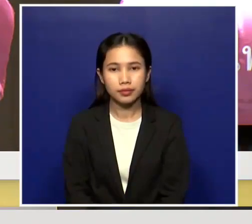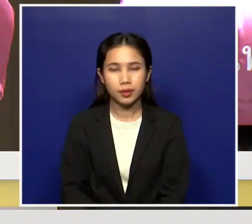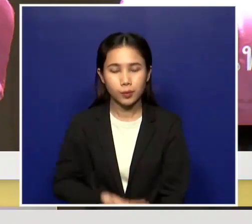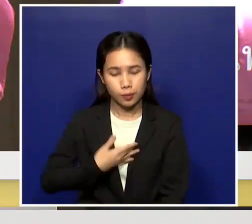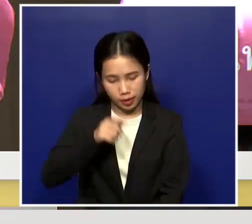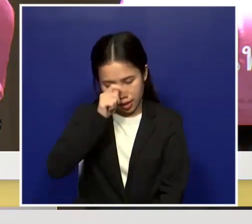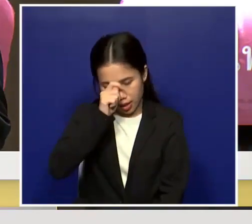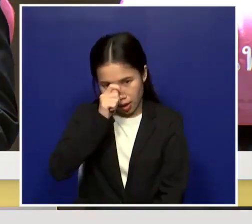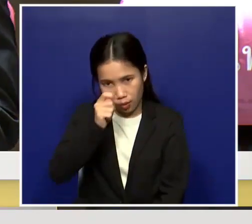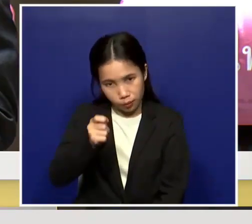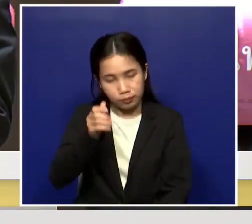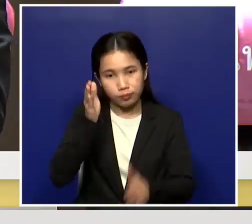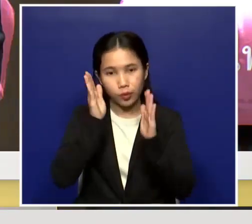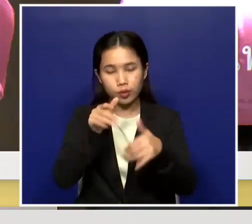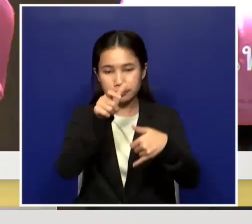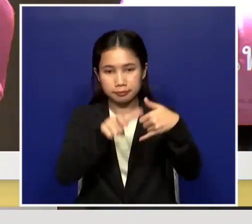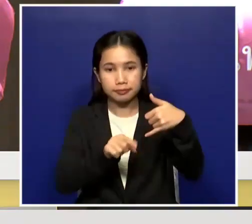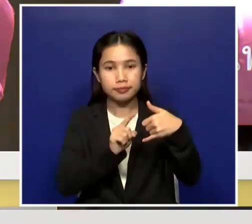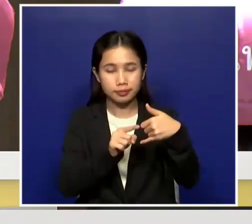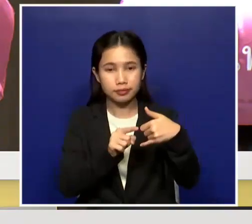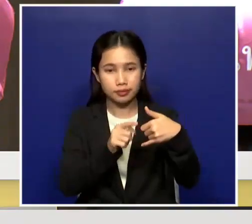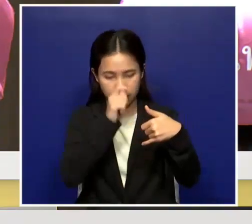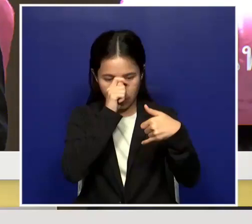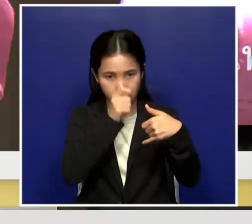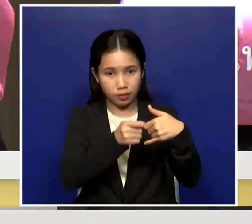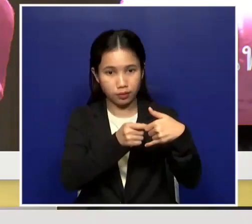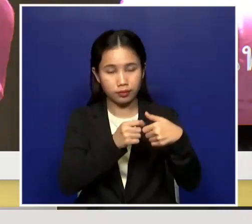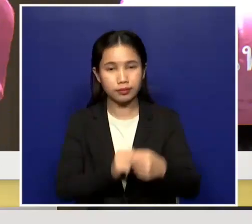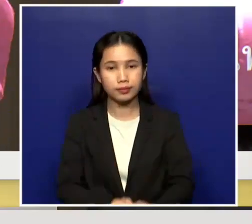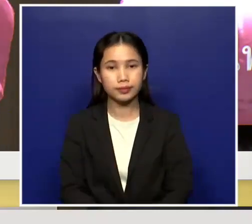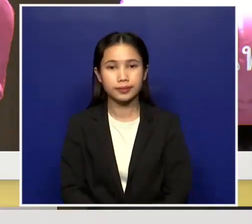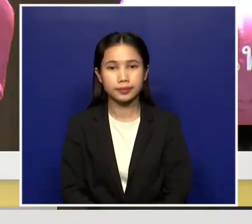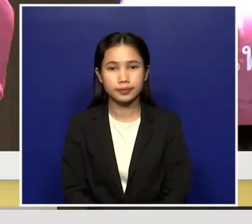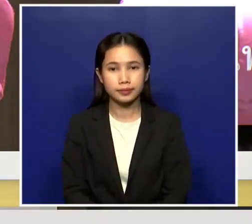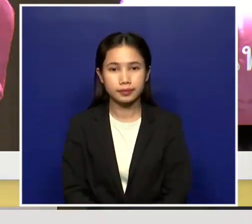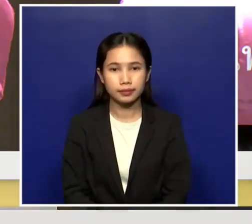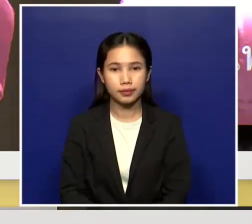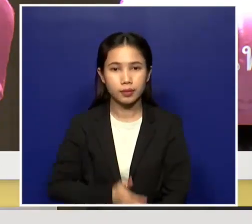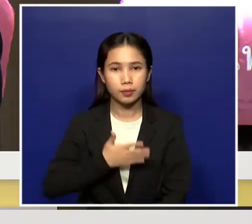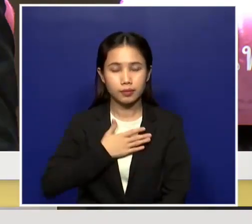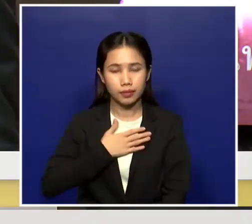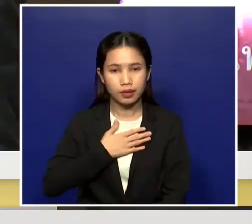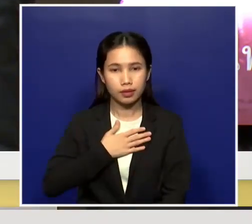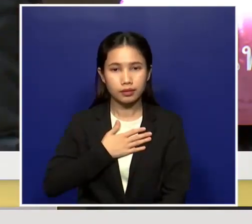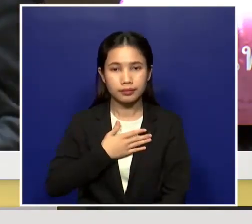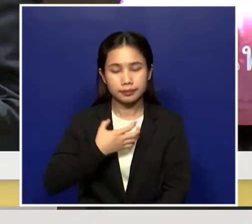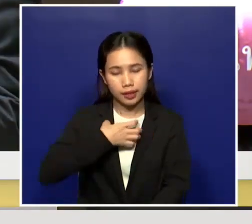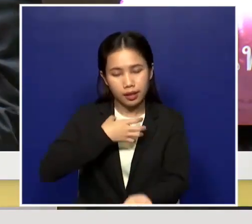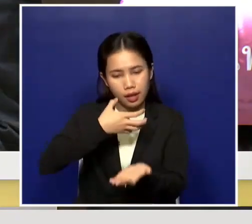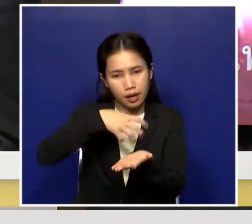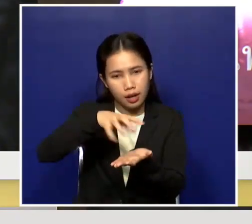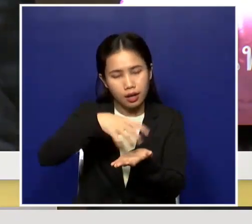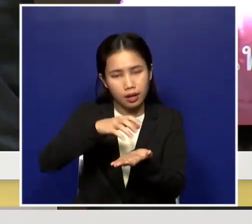ากบุคคลคนนี้นะครับผมอยากจะเล่าถึงว่าพ่อเ